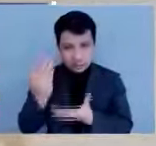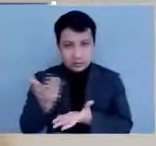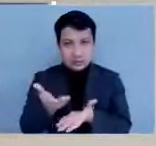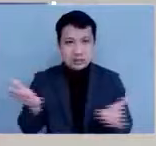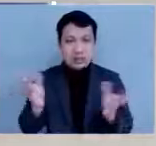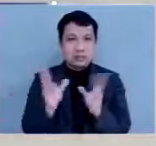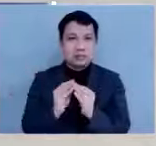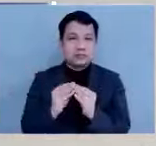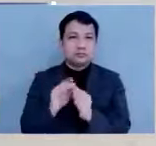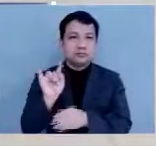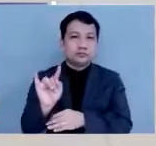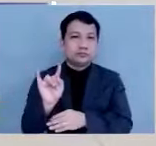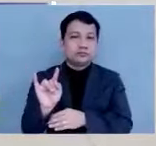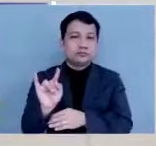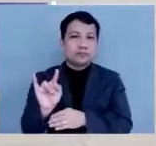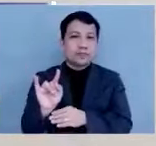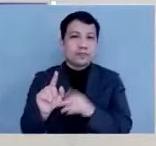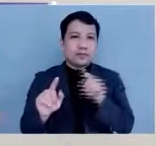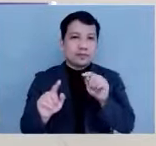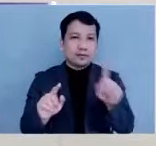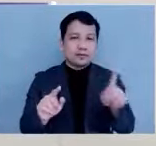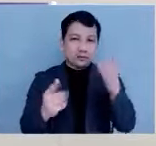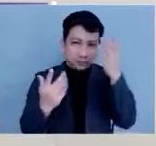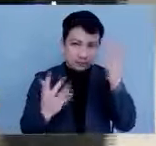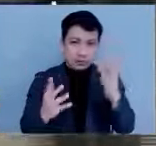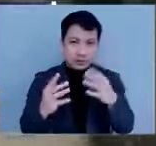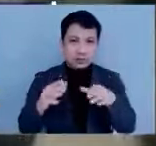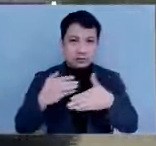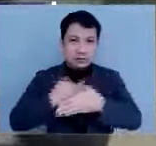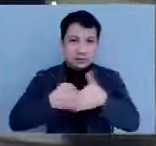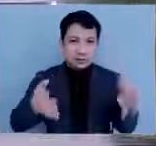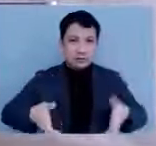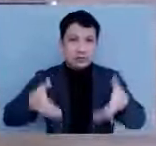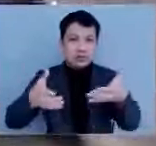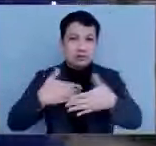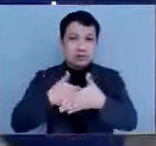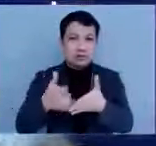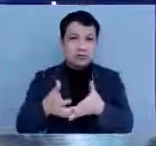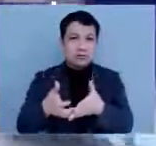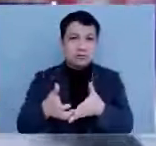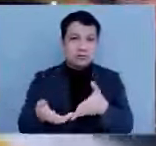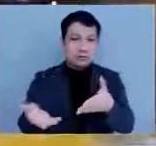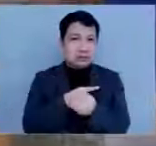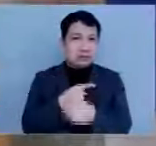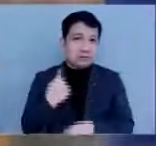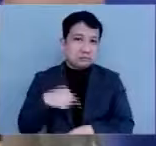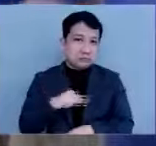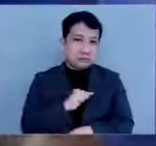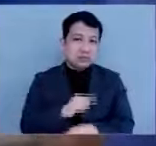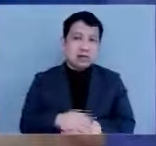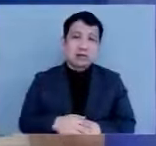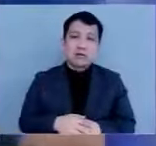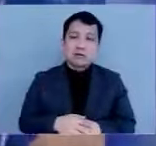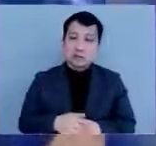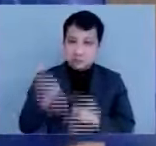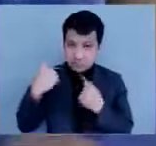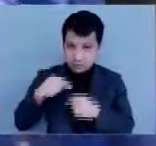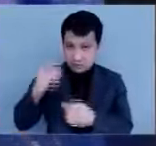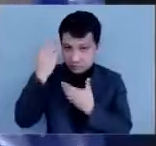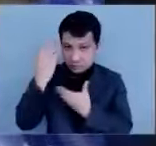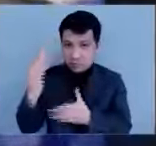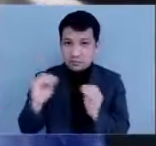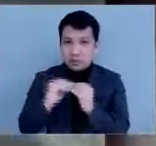ang media affairs ng Terminal 1, pero ang inabutan namin, mga empleyadong nagliligpit na ng mga gamit. Sinubukan pa namin hinga ng